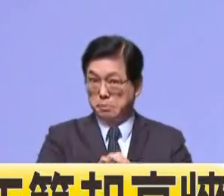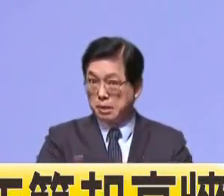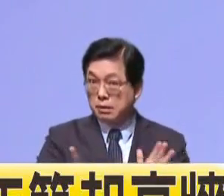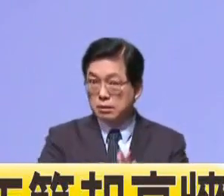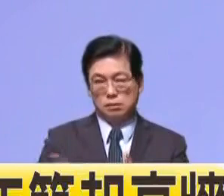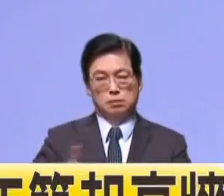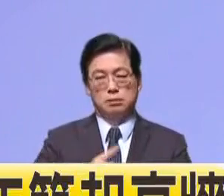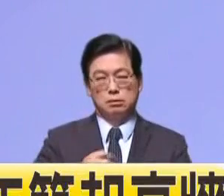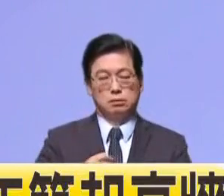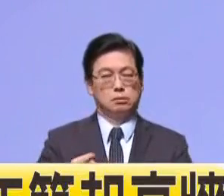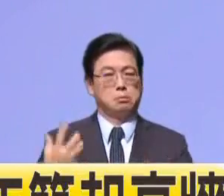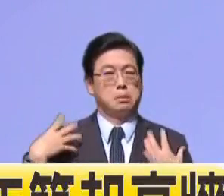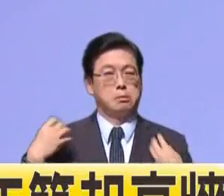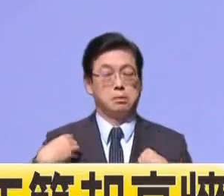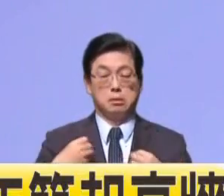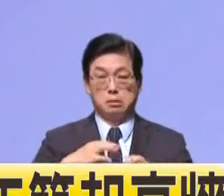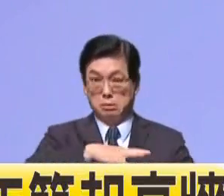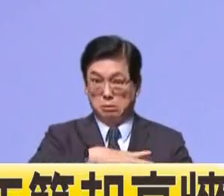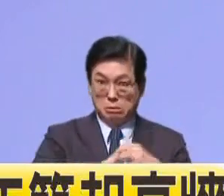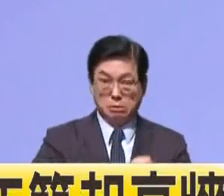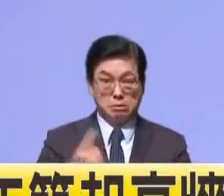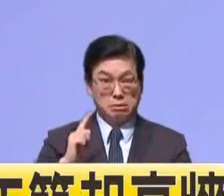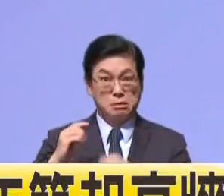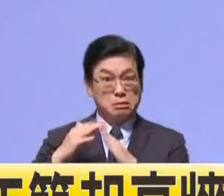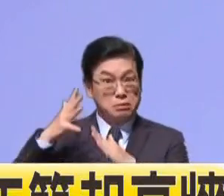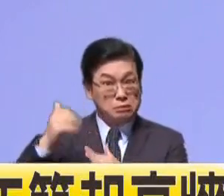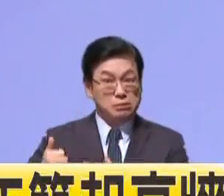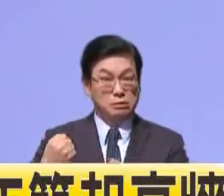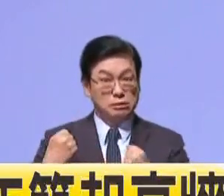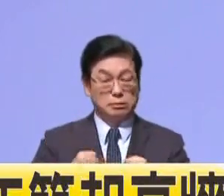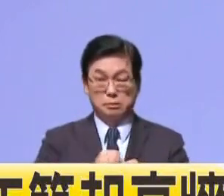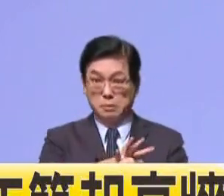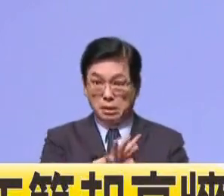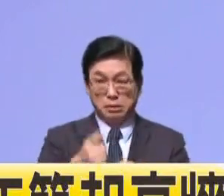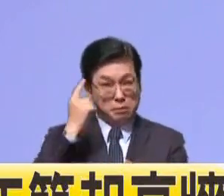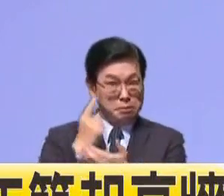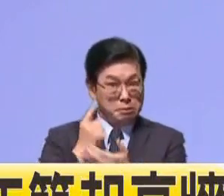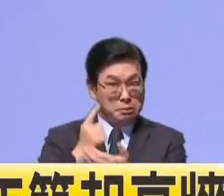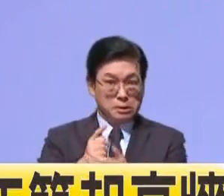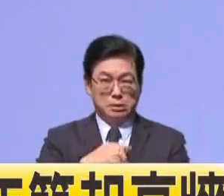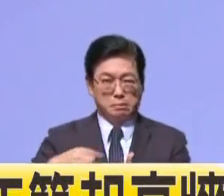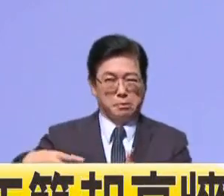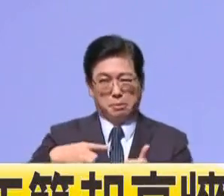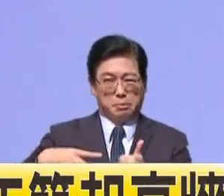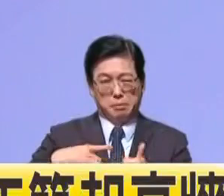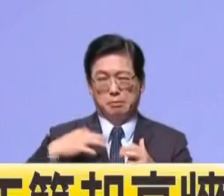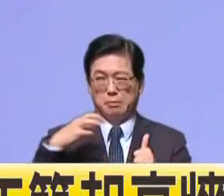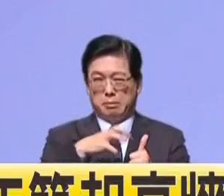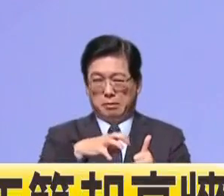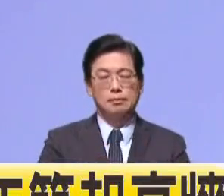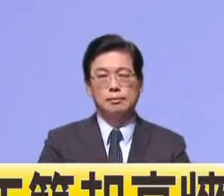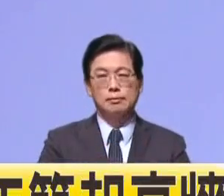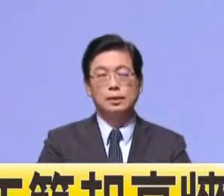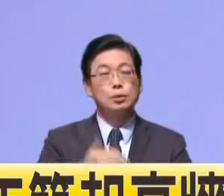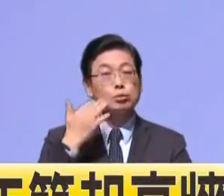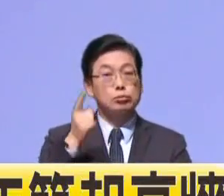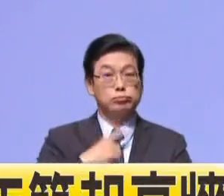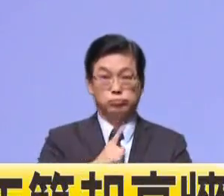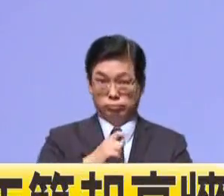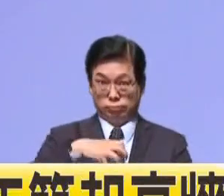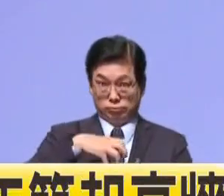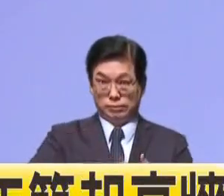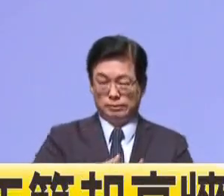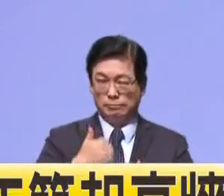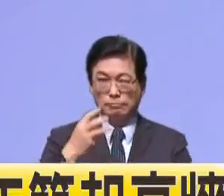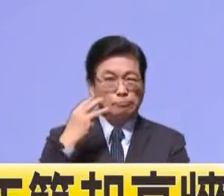依然顾我。全世界没有一个市长在疫情期间每天炮打中央， 只有柯文哲。如果你厌倦了